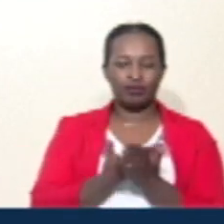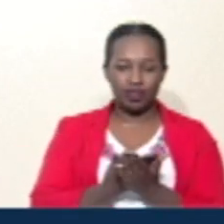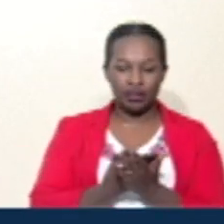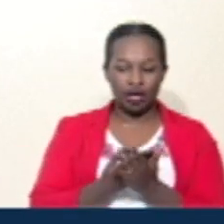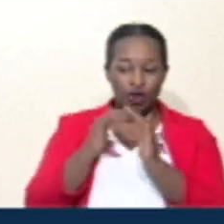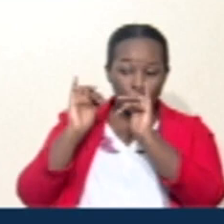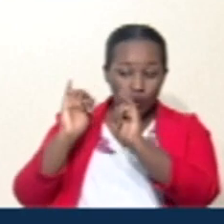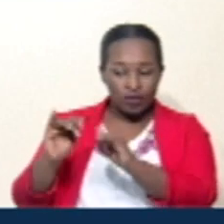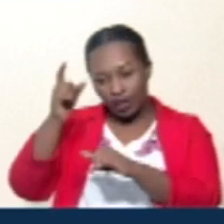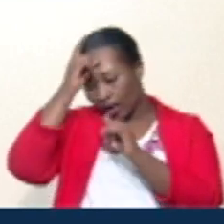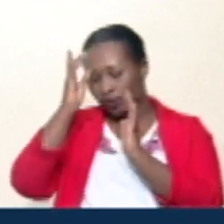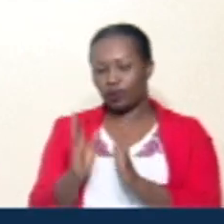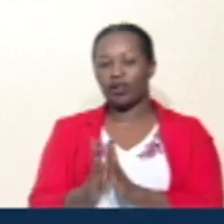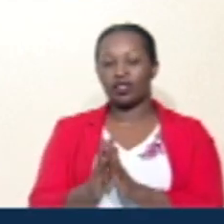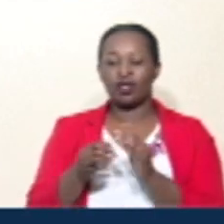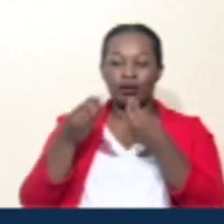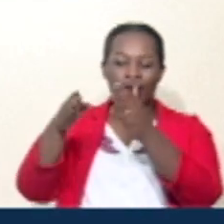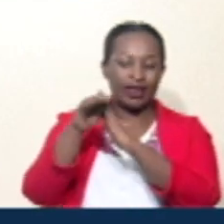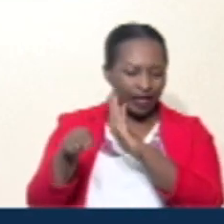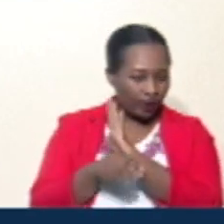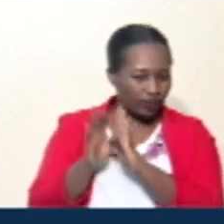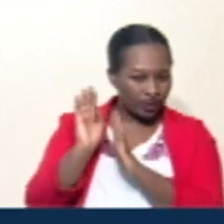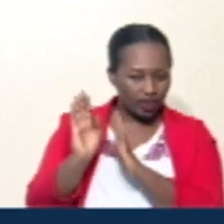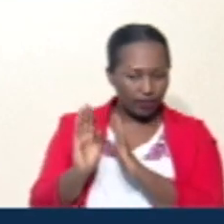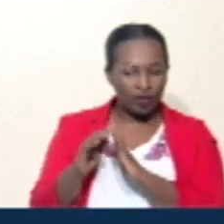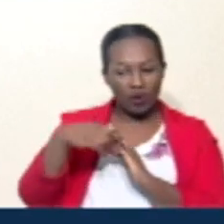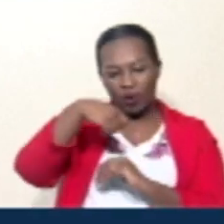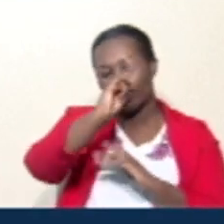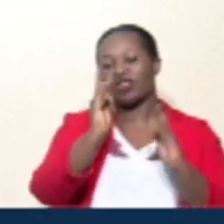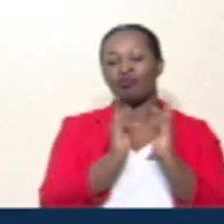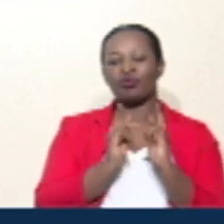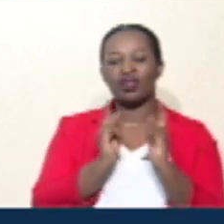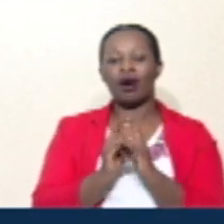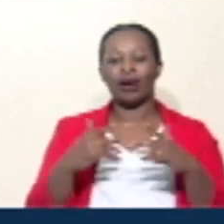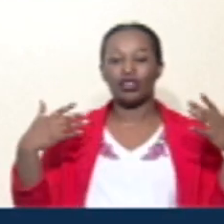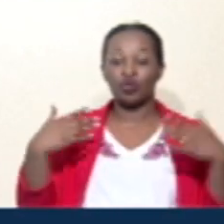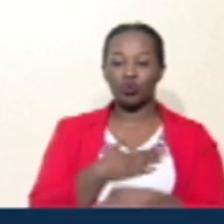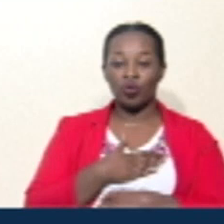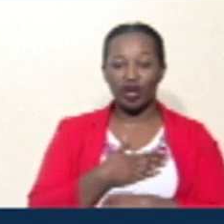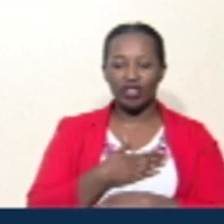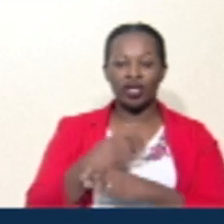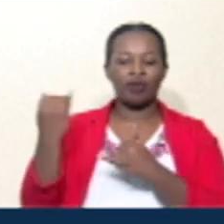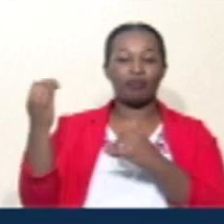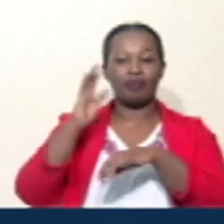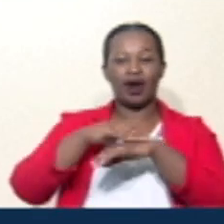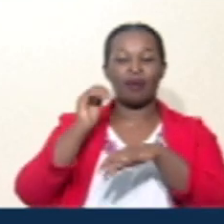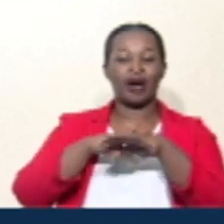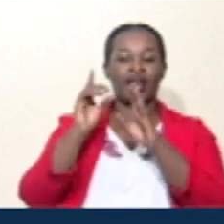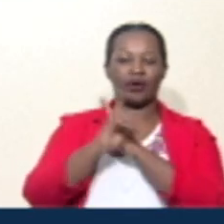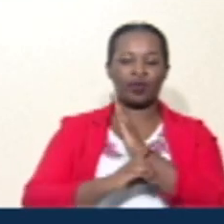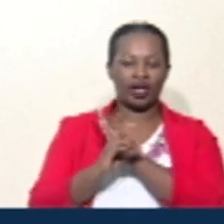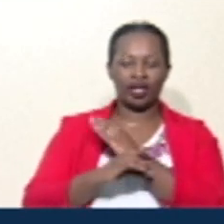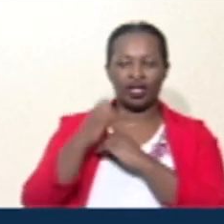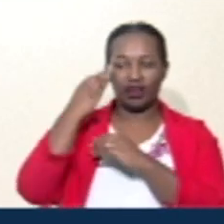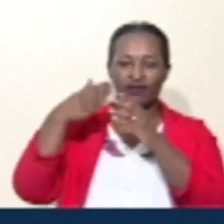kujya basiga abaturage bahaye gahunda zabo ngo bagiye mu nama yatunguranye yatumijwe ku karere. Niba